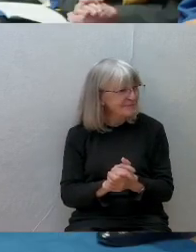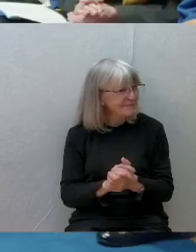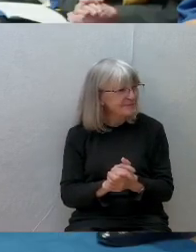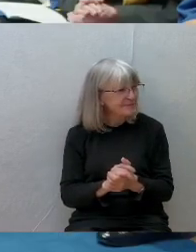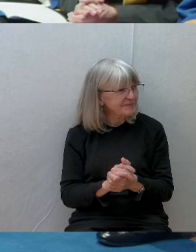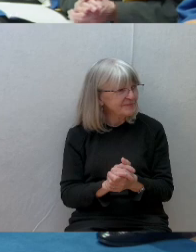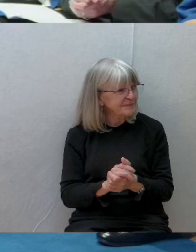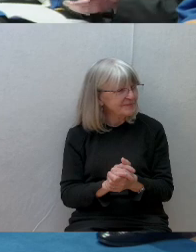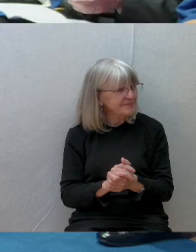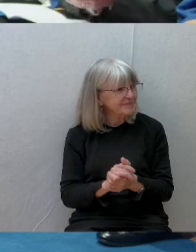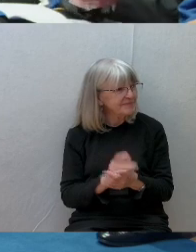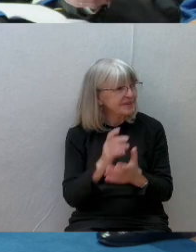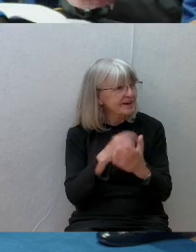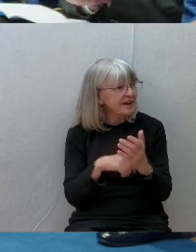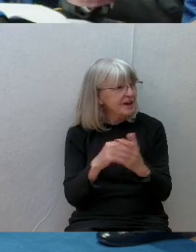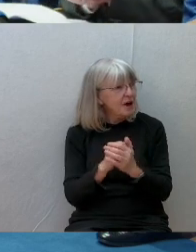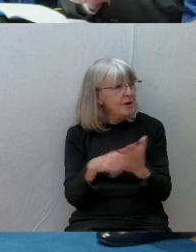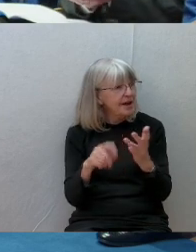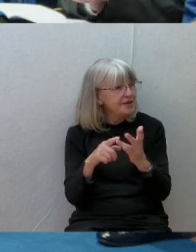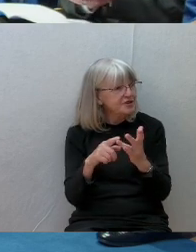Dulanjana Gedara.